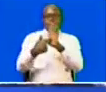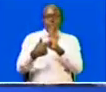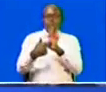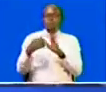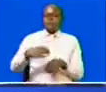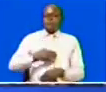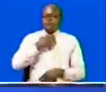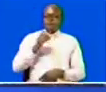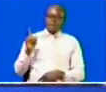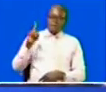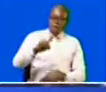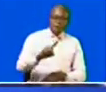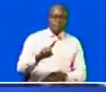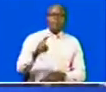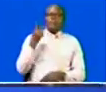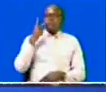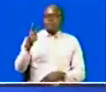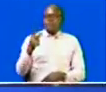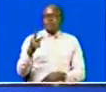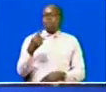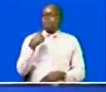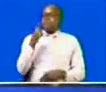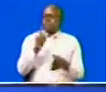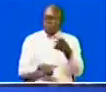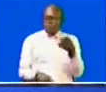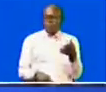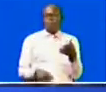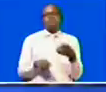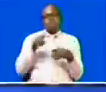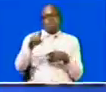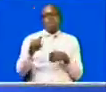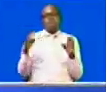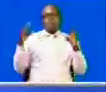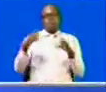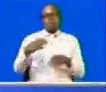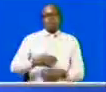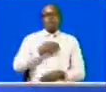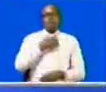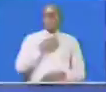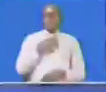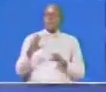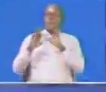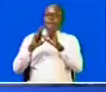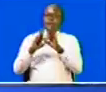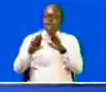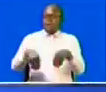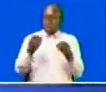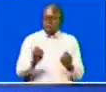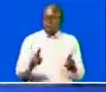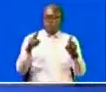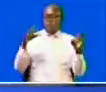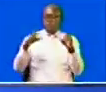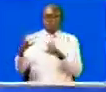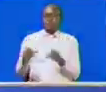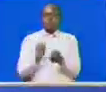visitors who are coming here, we tell them Wayu is a community to visit. Ni tamasha zinazotoa nafasi ya jamii